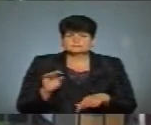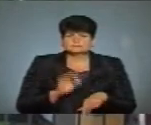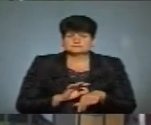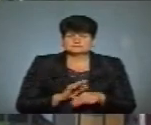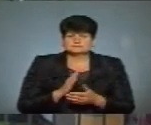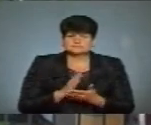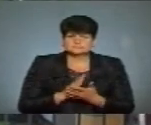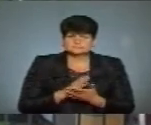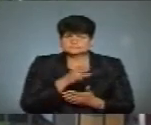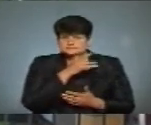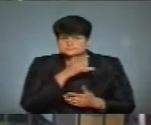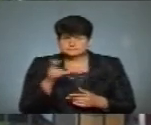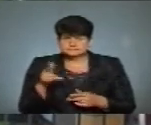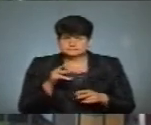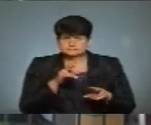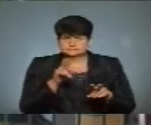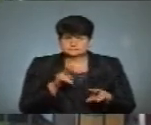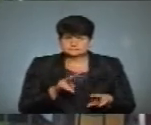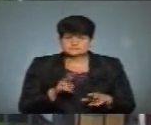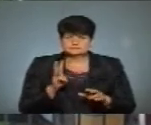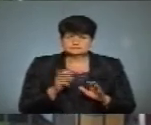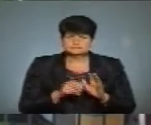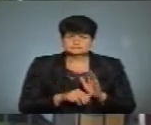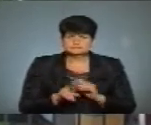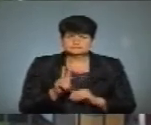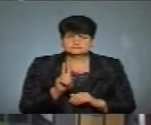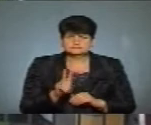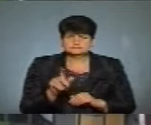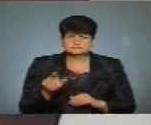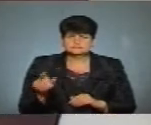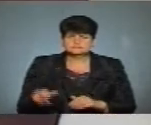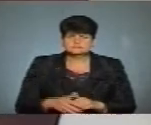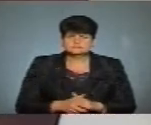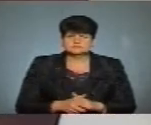за період спостереження, складає 362 чоловіки.